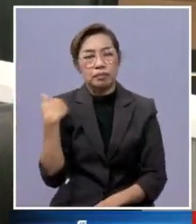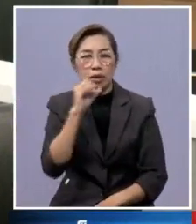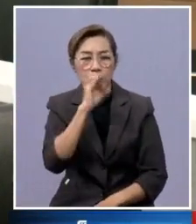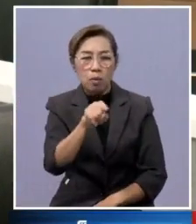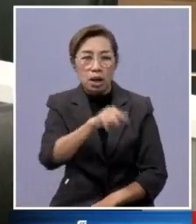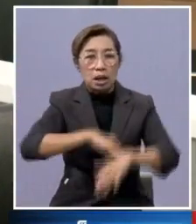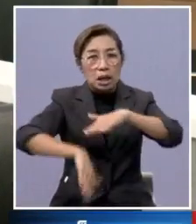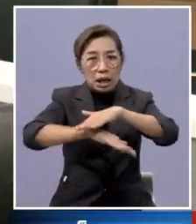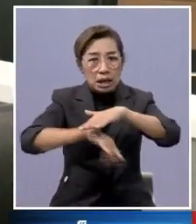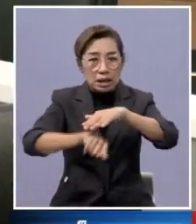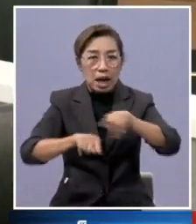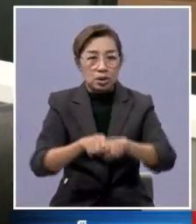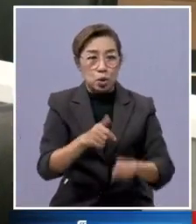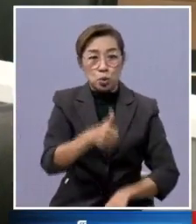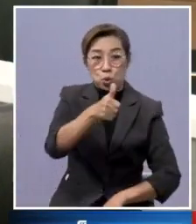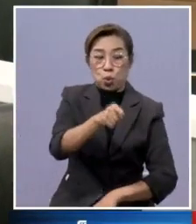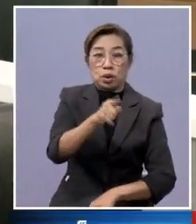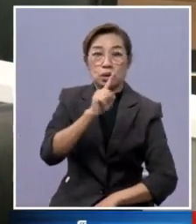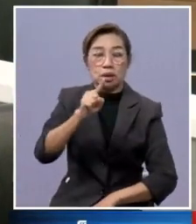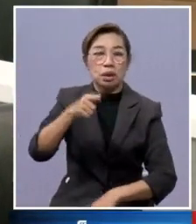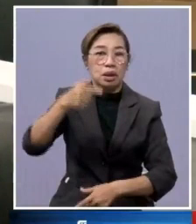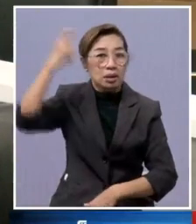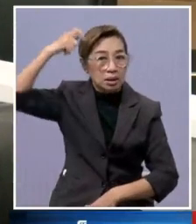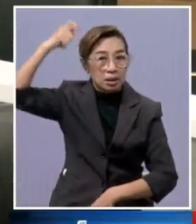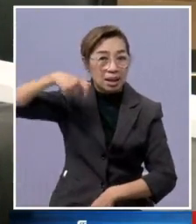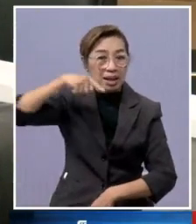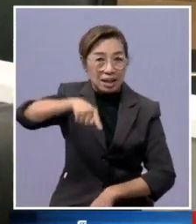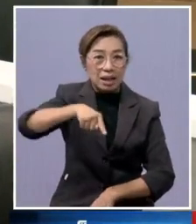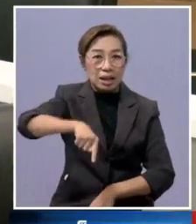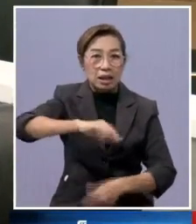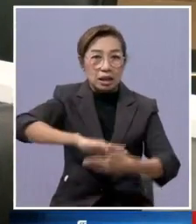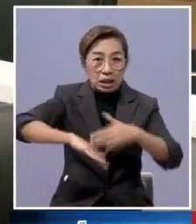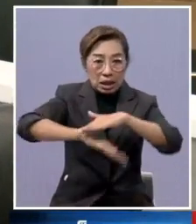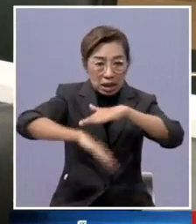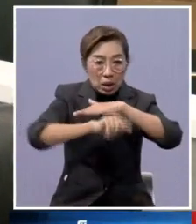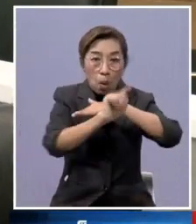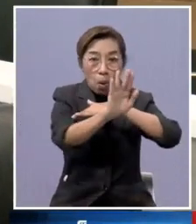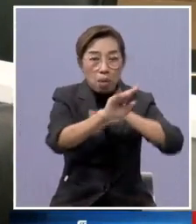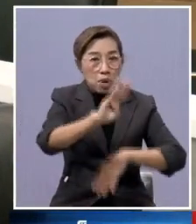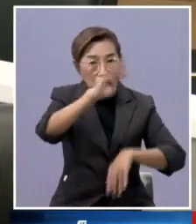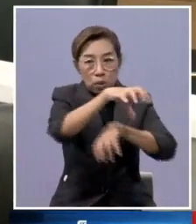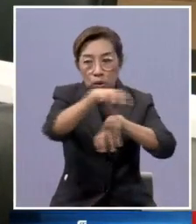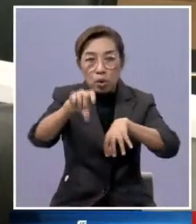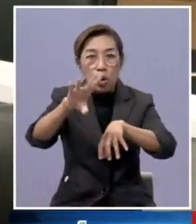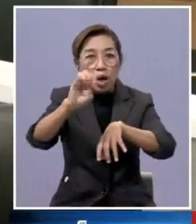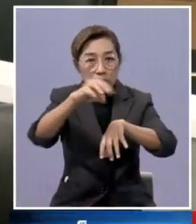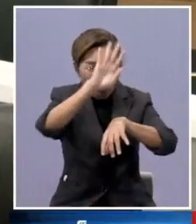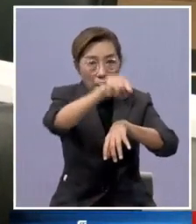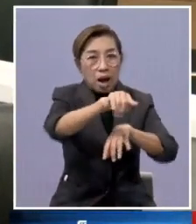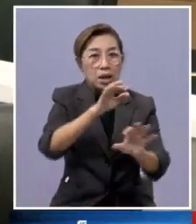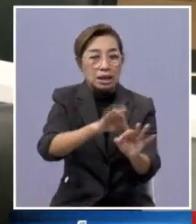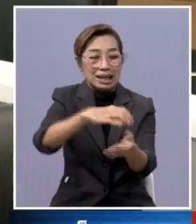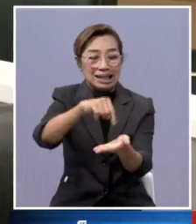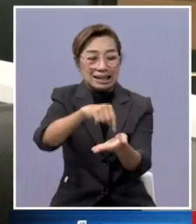ว่าเอกสารโจทย์ในคดีของนายทุนมินหลัดมีมากกว่า 112บริษัทและบุคคลอีกจำนวนมากที่รับเงินจากบัญชีที่